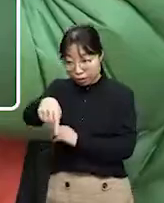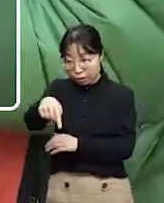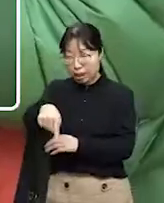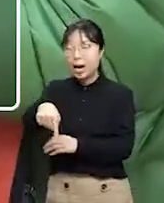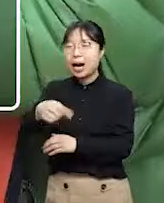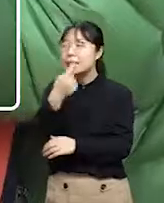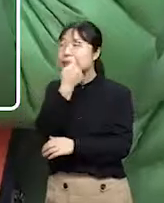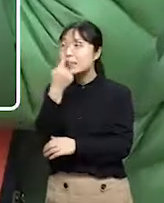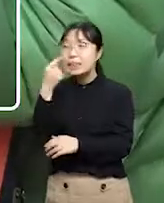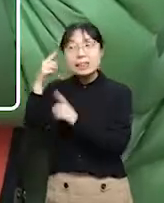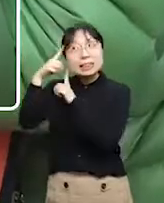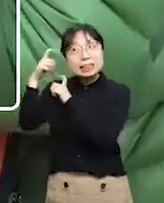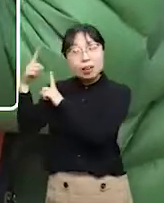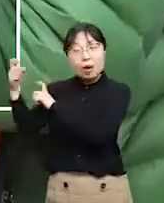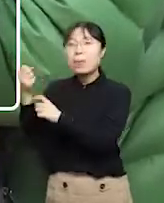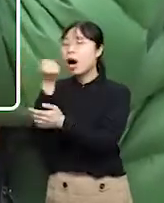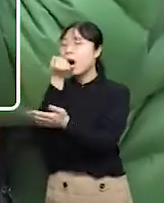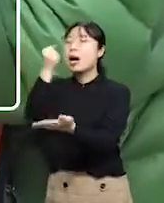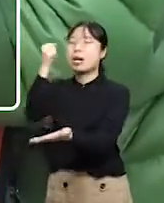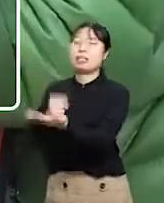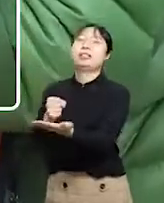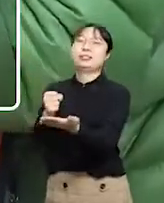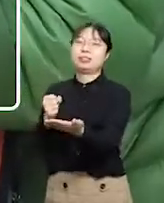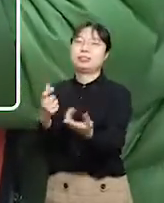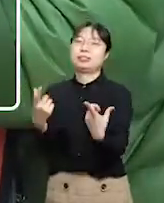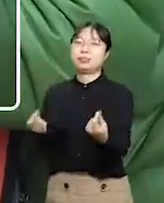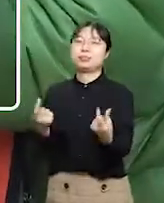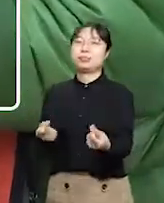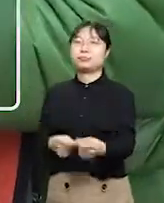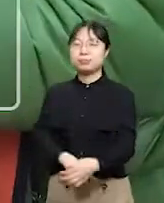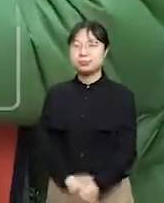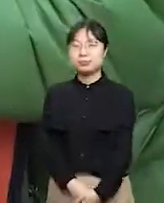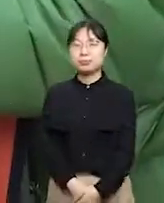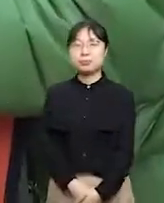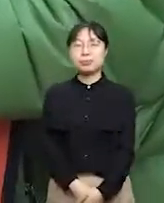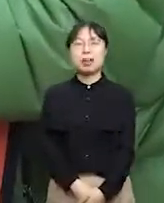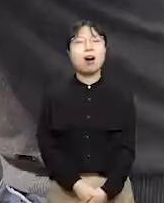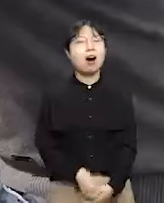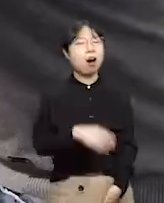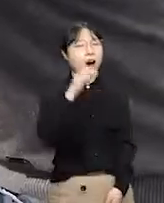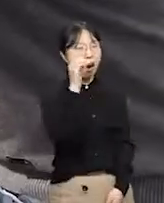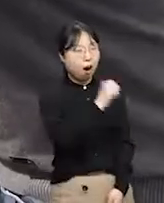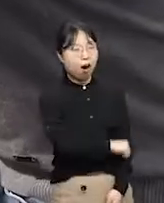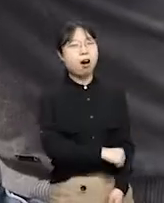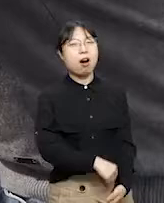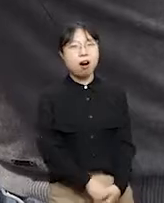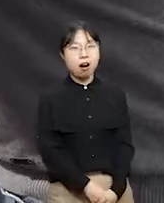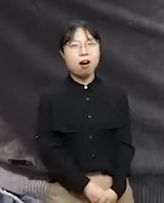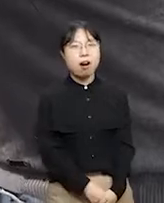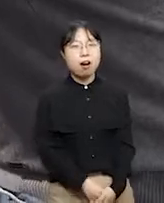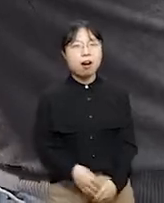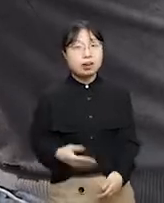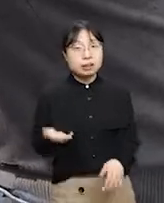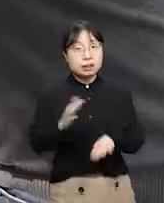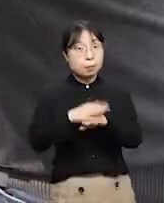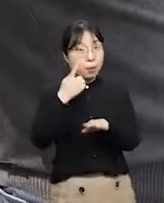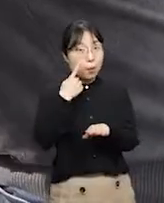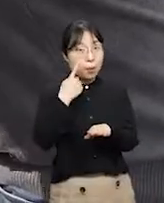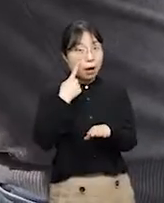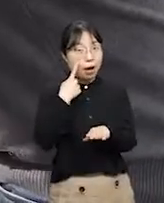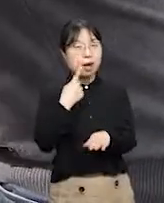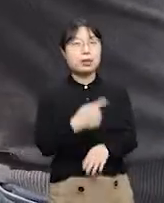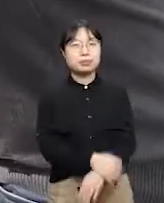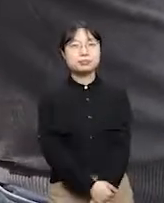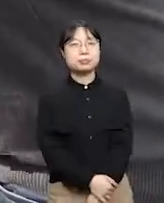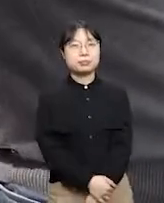갔다 하고 스탬프를 콕 찍는 그러한 공간이에요. 아, 야, 저 이거 한번 직접 찍어. 예, 저도 한번 찍어보겠습니다. 그렇다면요,